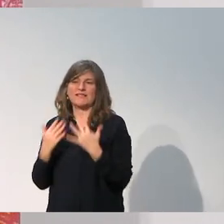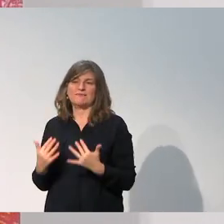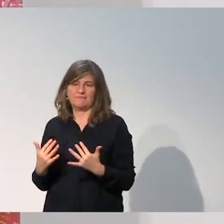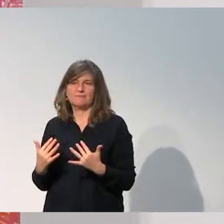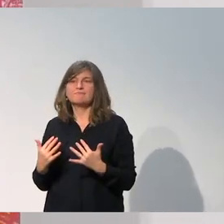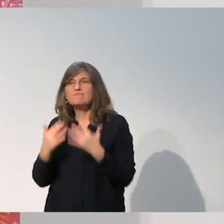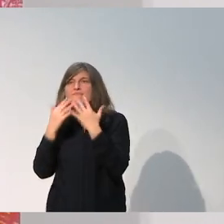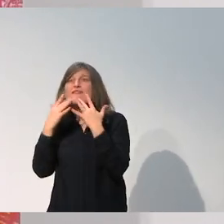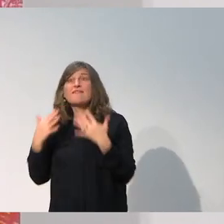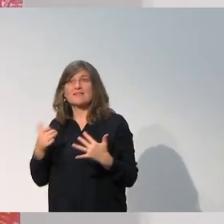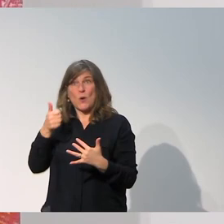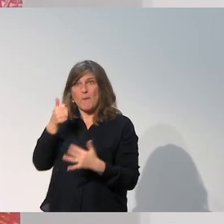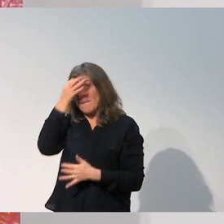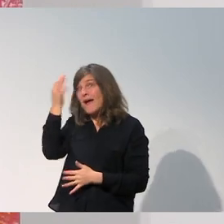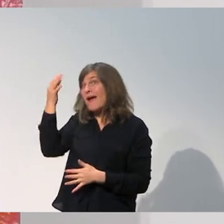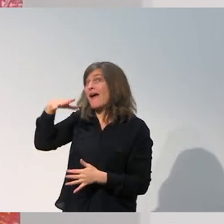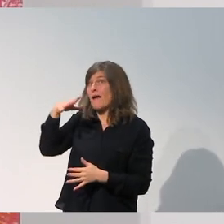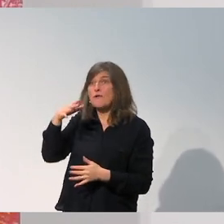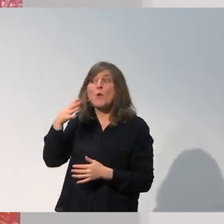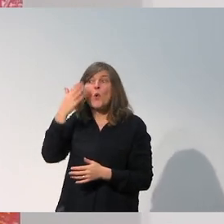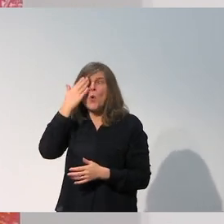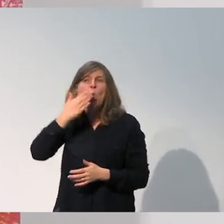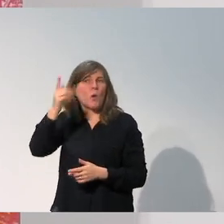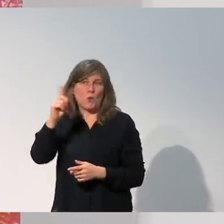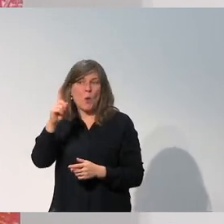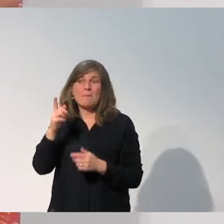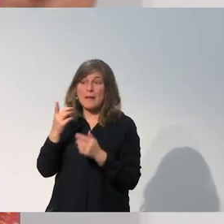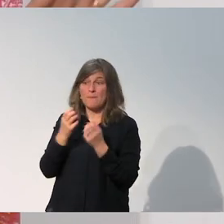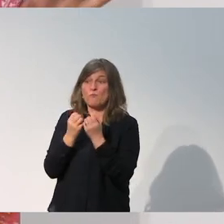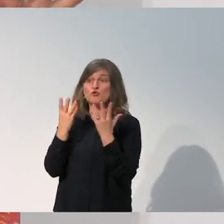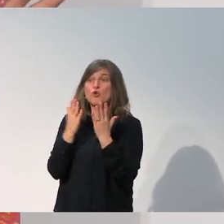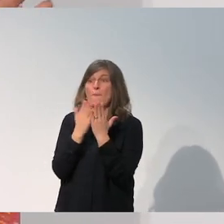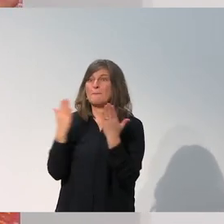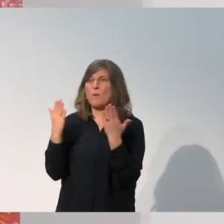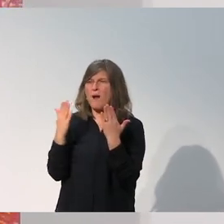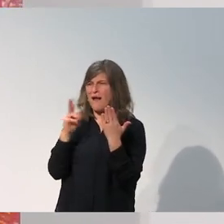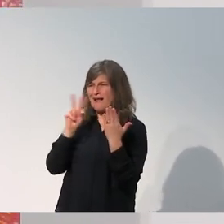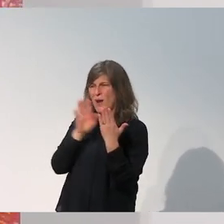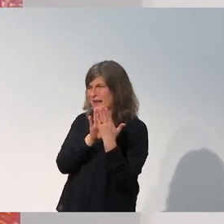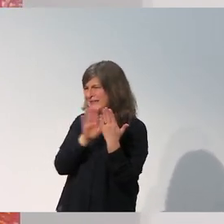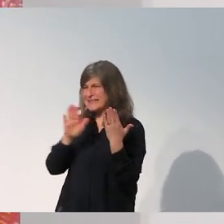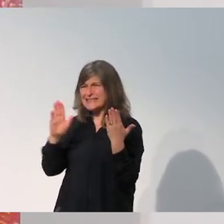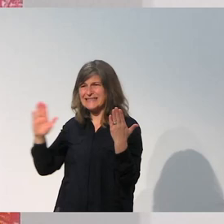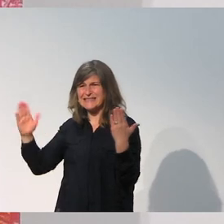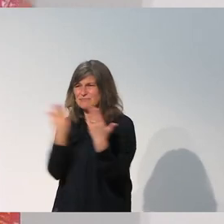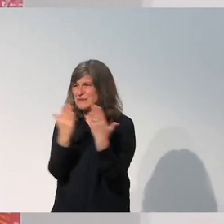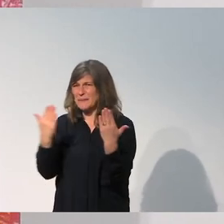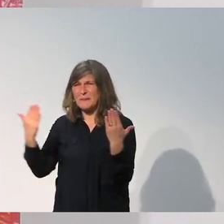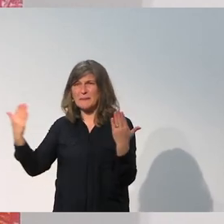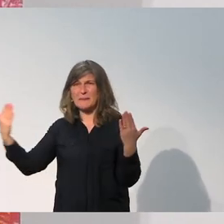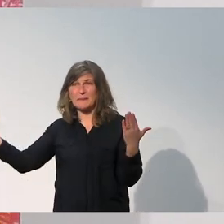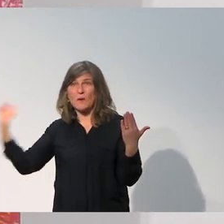qui avait eu cette invention qui n'est pas très connue de miroirs de plusieurs kilomètres pour essayer d'alimenter en